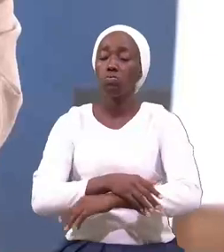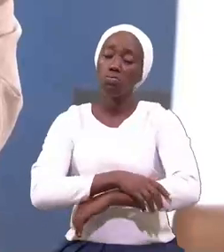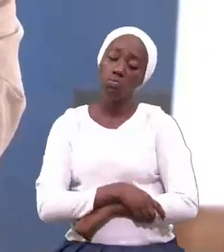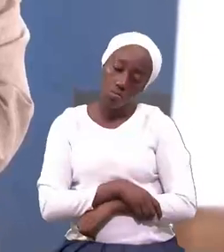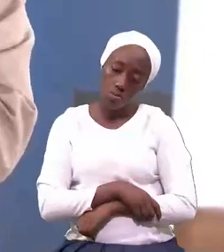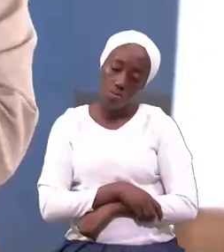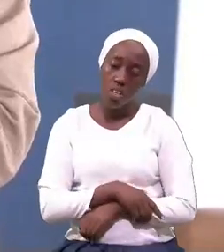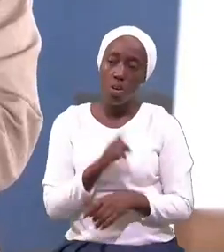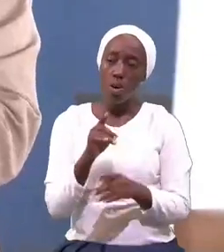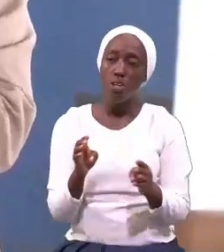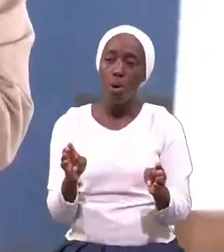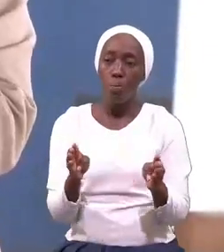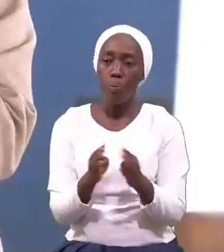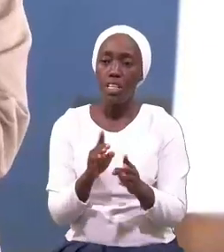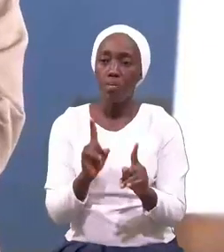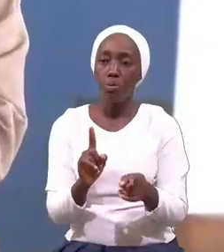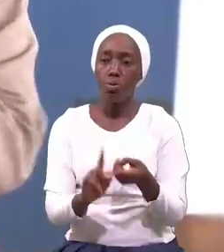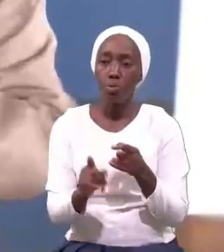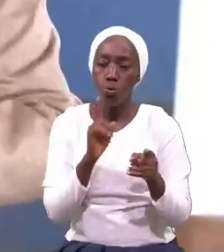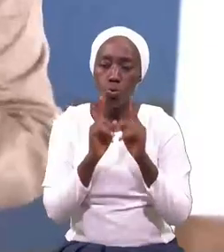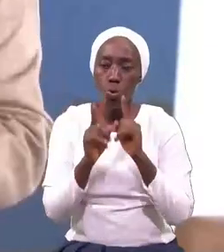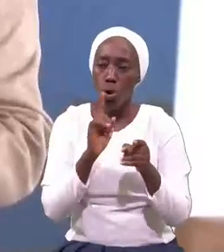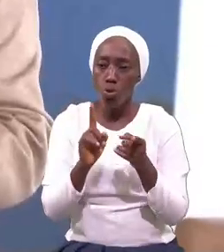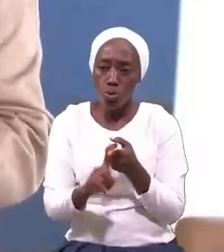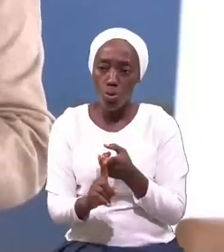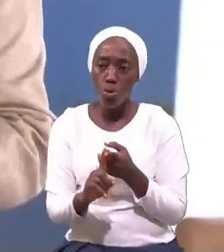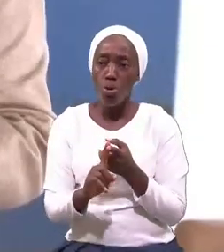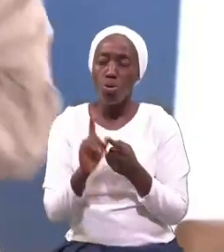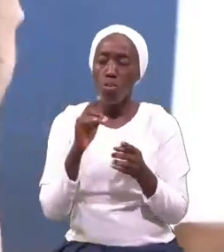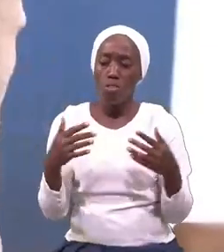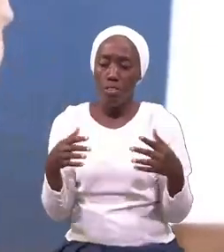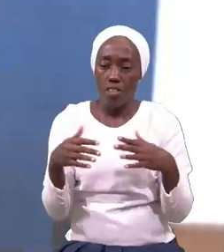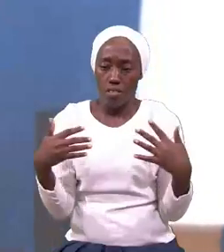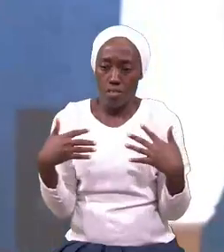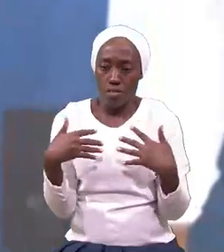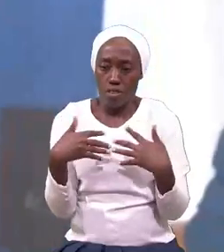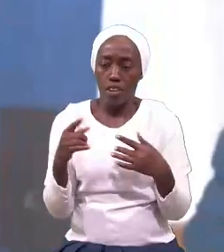Tu vois des gens à qui tu dois parler. La crainte ferme ta bouche.